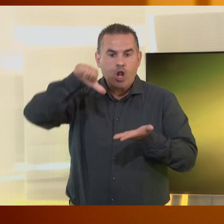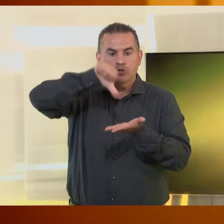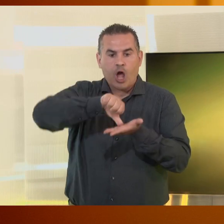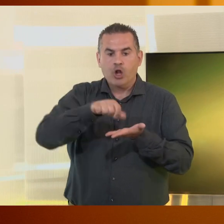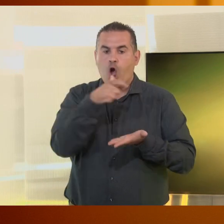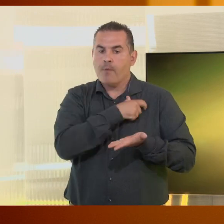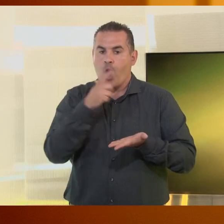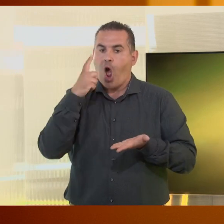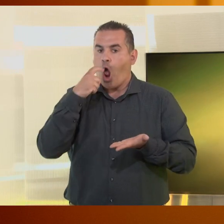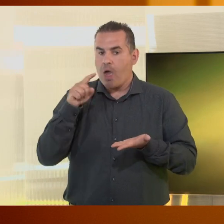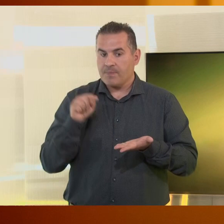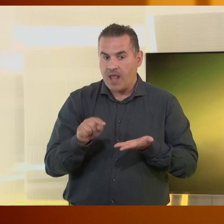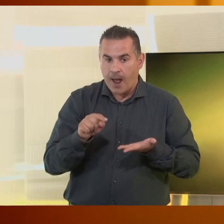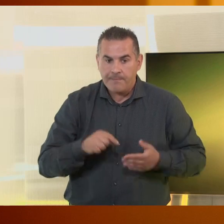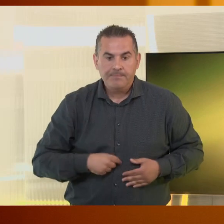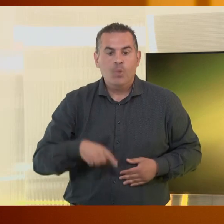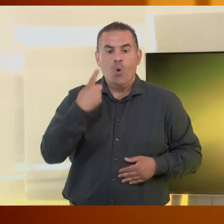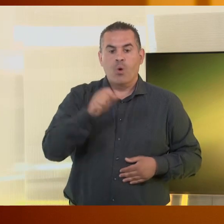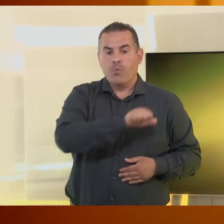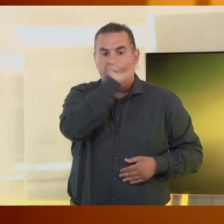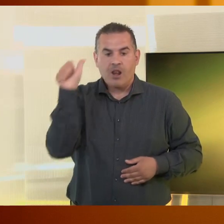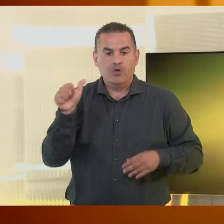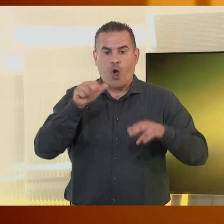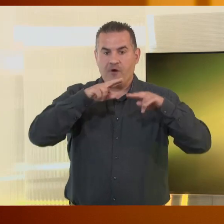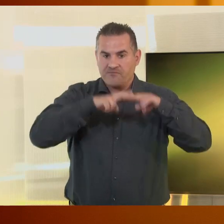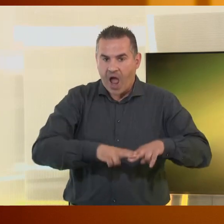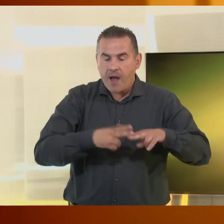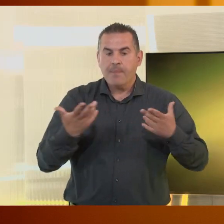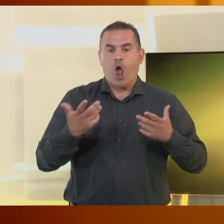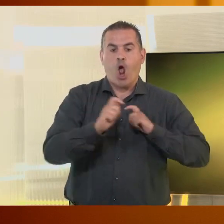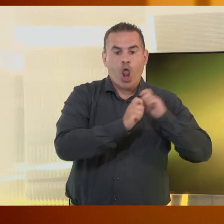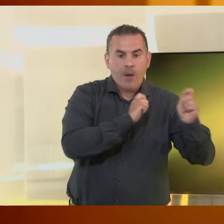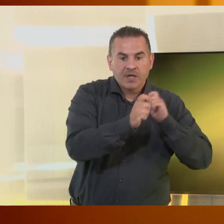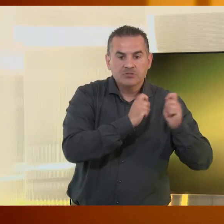di sollievo e l'anno di purgatorio a Olbia sembra appartenere a un lontano passato.